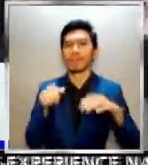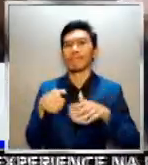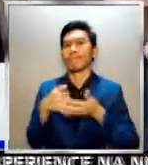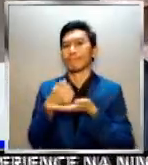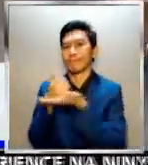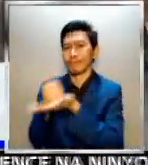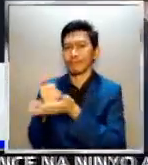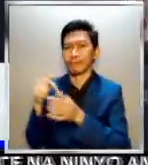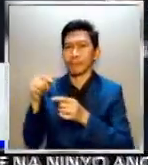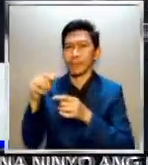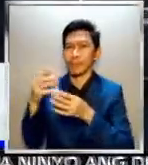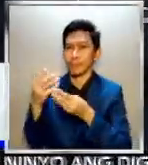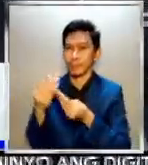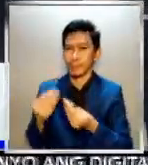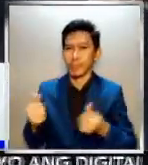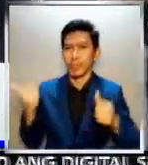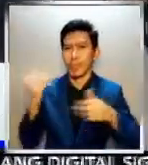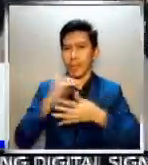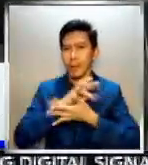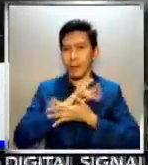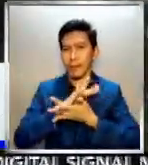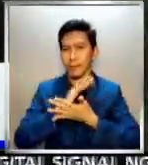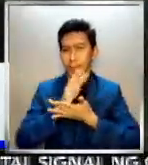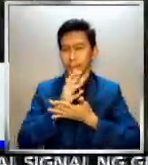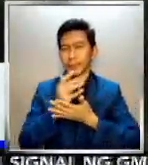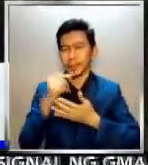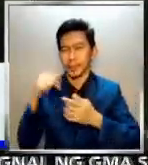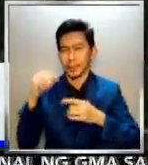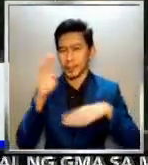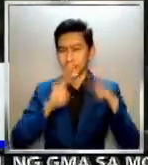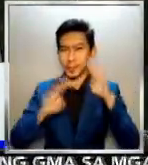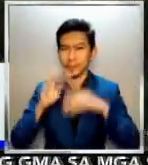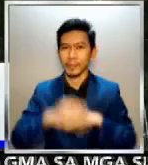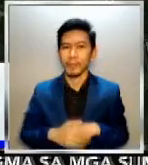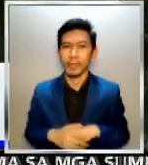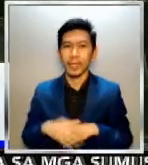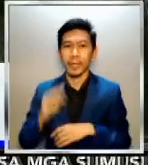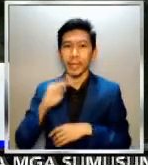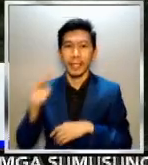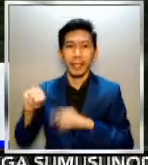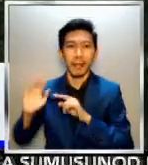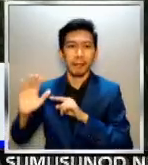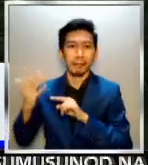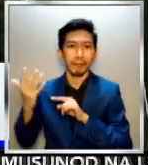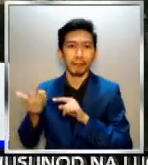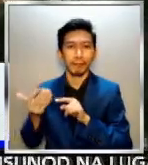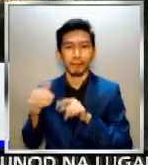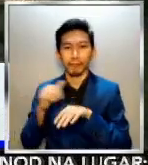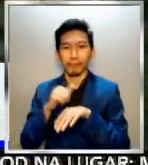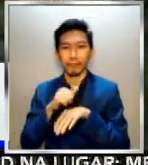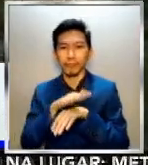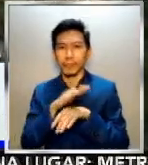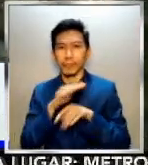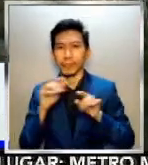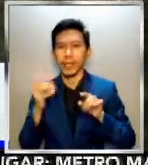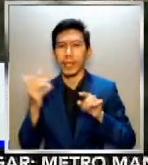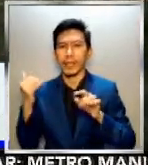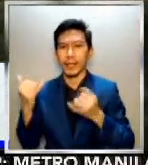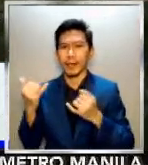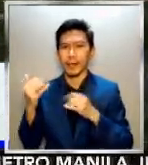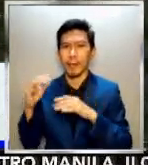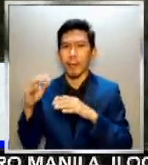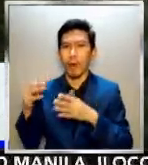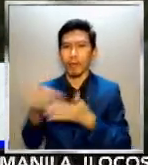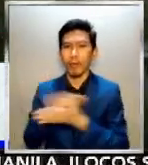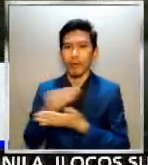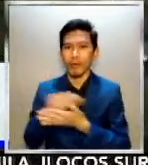hamon ng COVID-19 pandemic. Ang ibinida ng lungsod ng Maynila ang kauna-unahang modern data infrastructure na